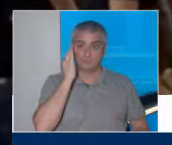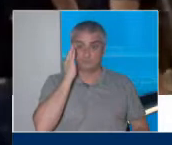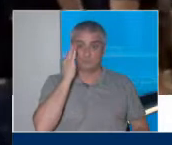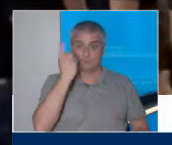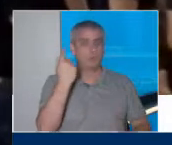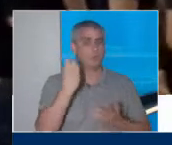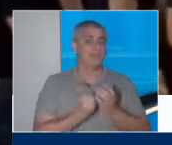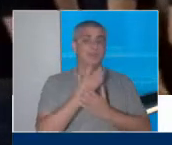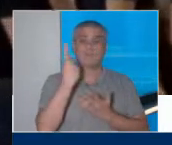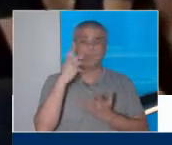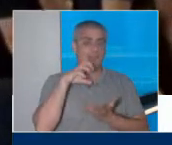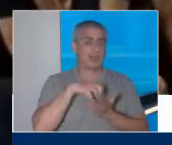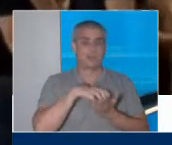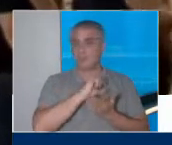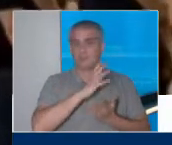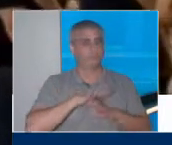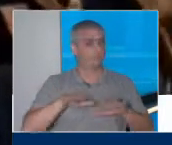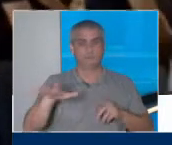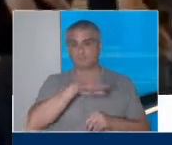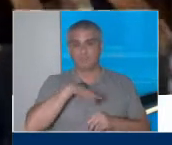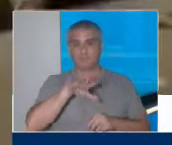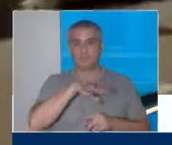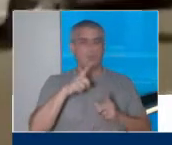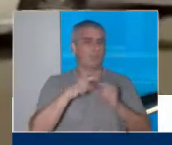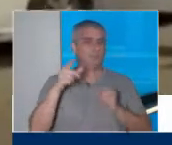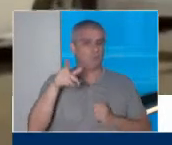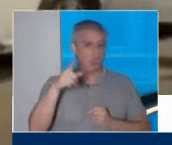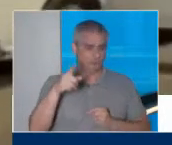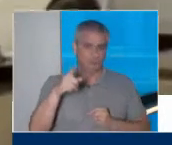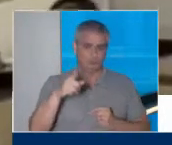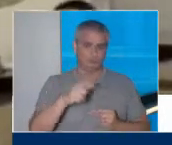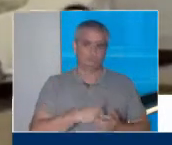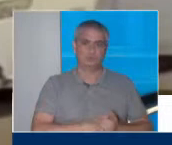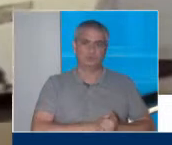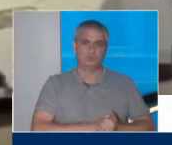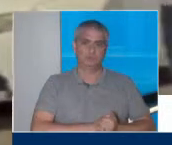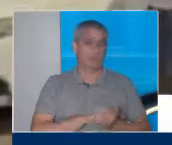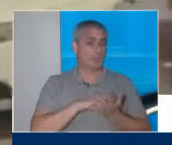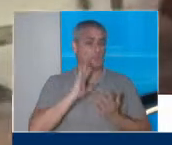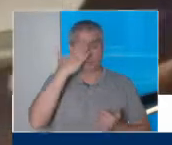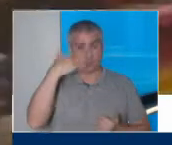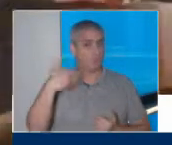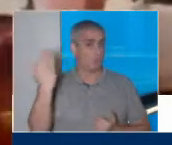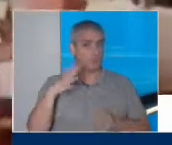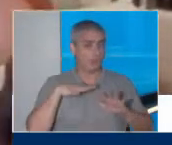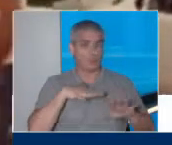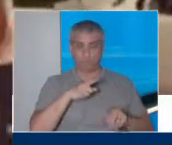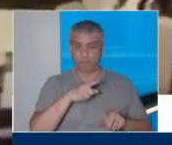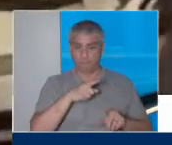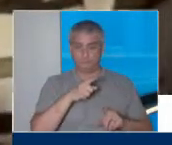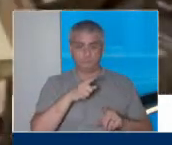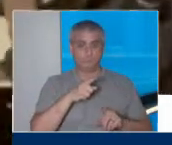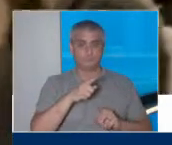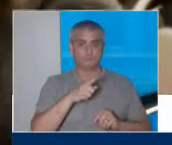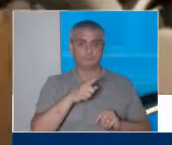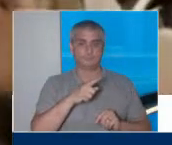האתרים הנפוצים בתוך ואדי ערה, במשולש, אתר פופולרי, שהוא סיקר את כל